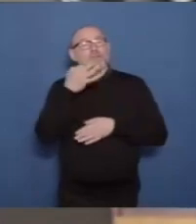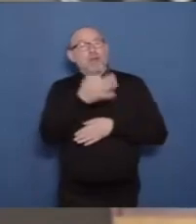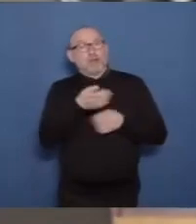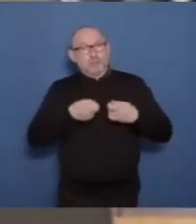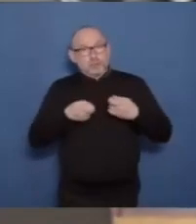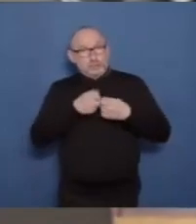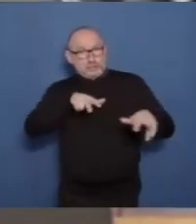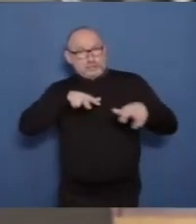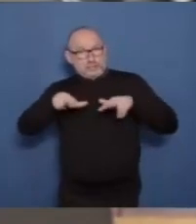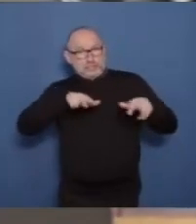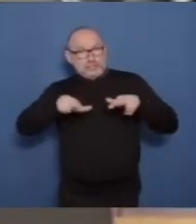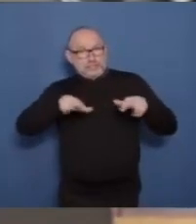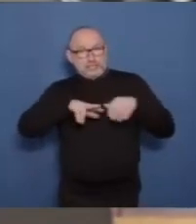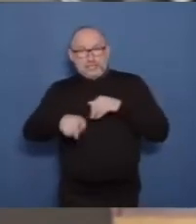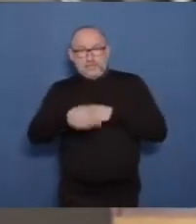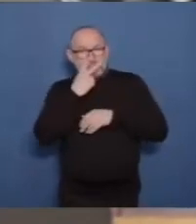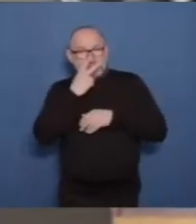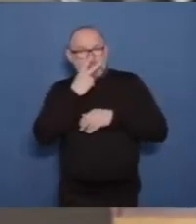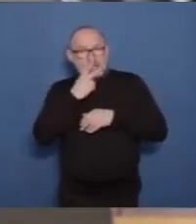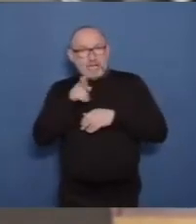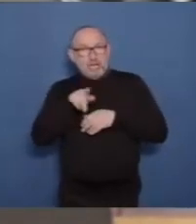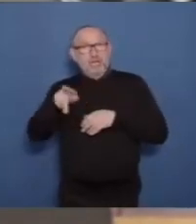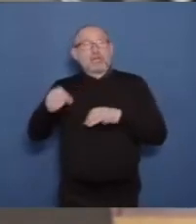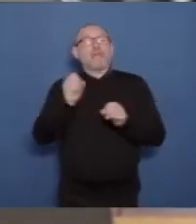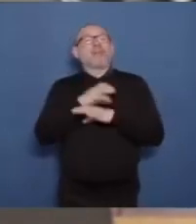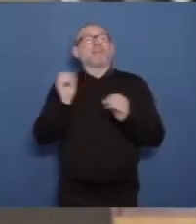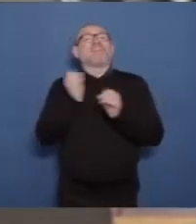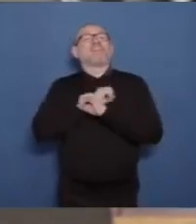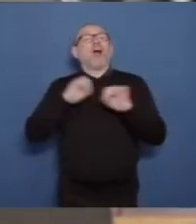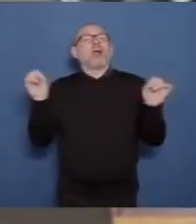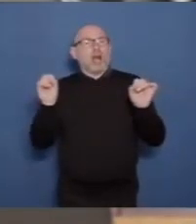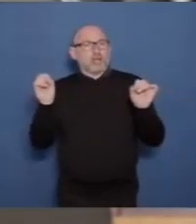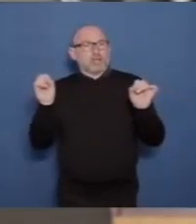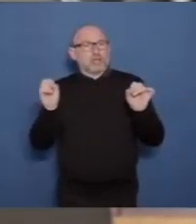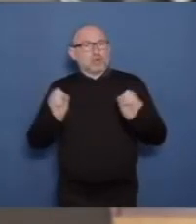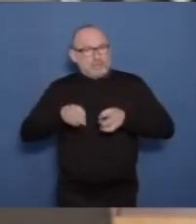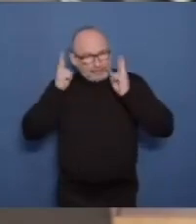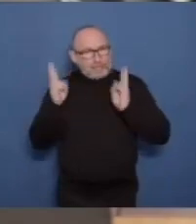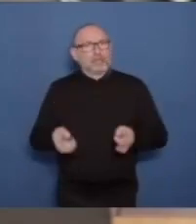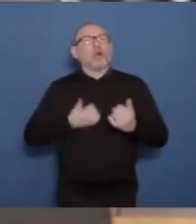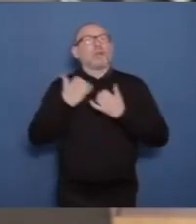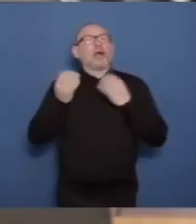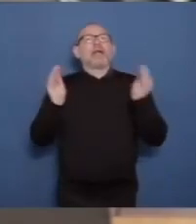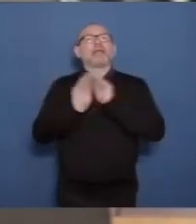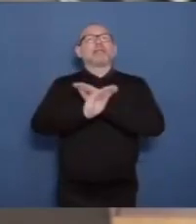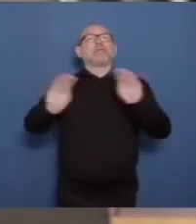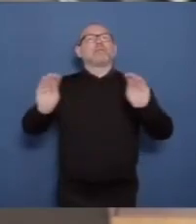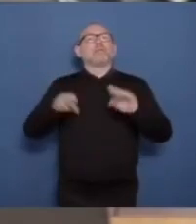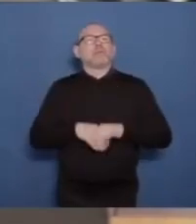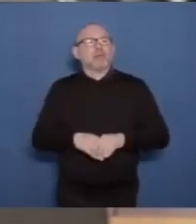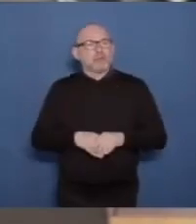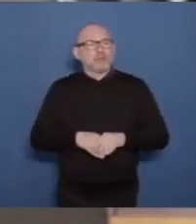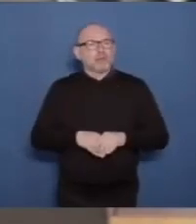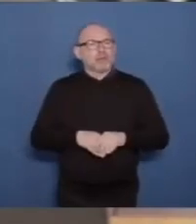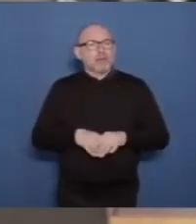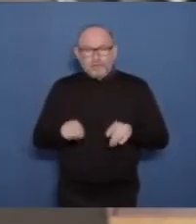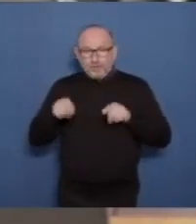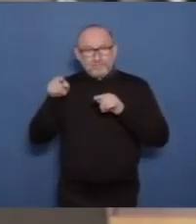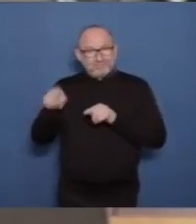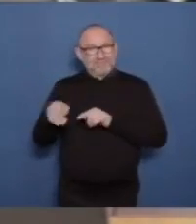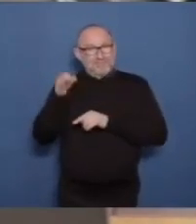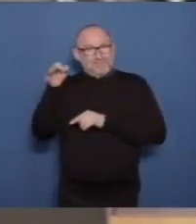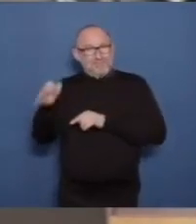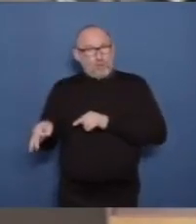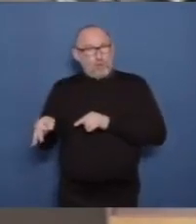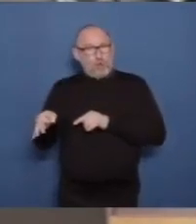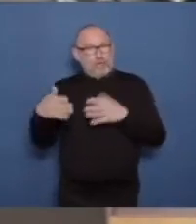Bundesregierung mit der Freiheit der Medien, der Recht auf Berichterstattung und vor allem der Berichterstattung aus